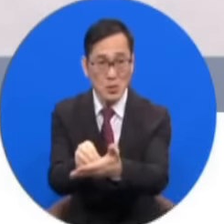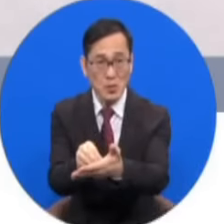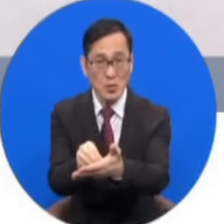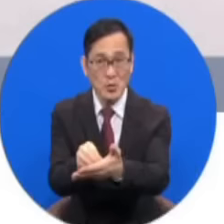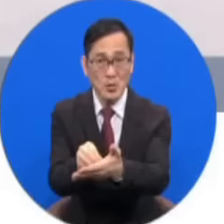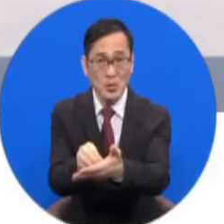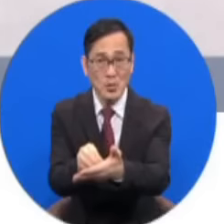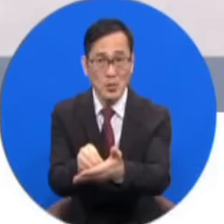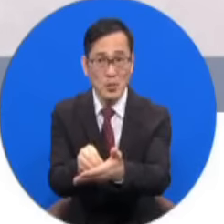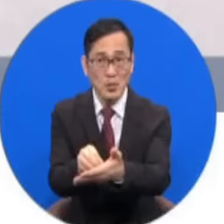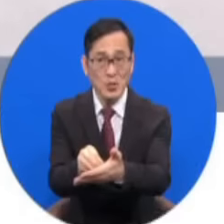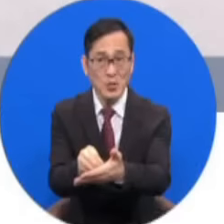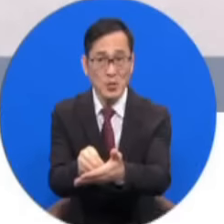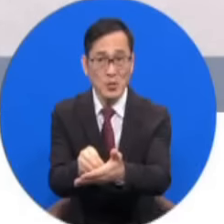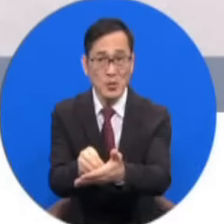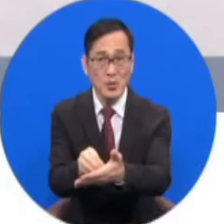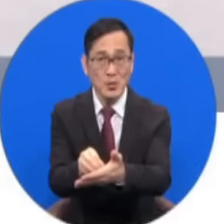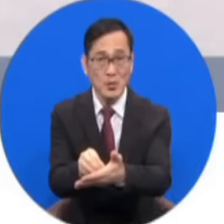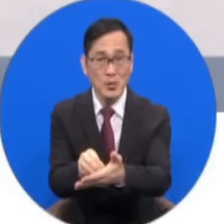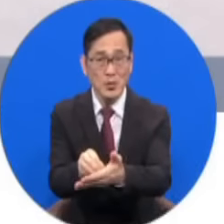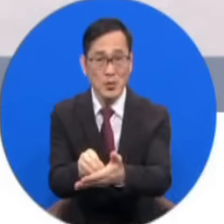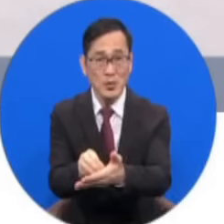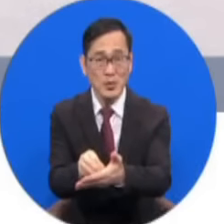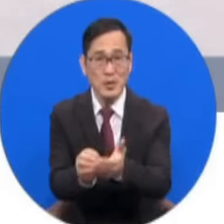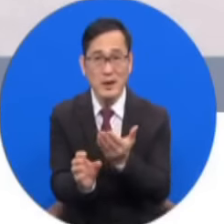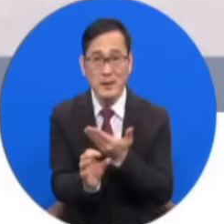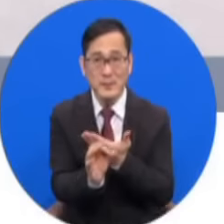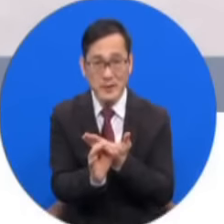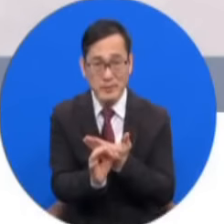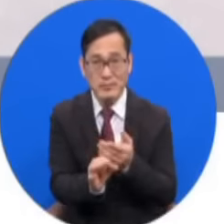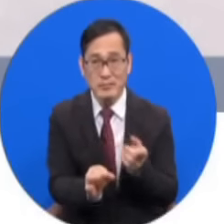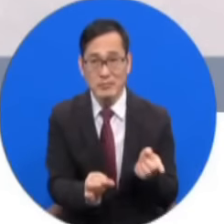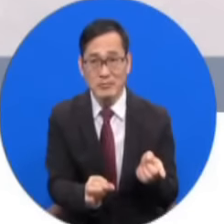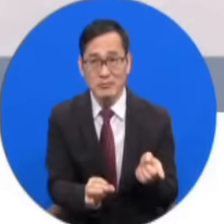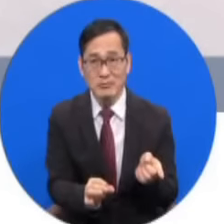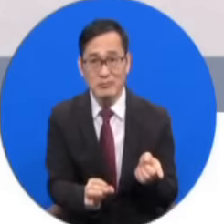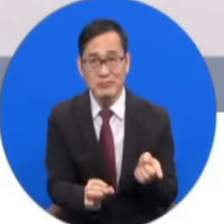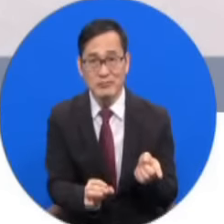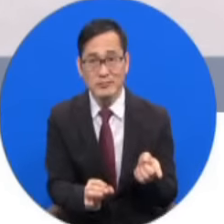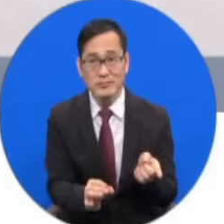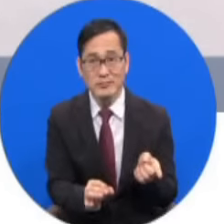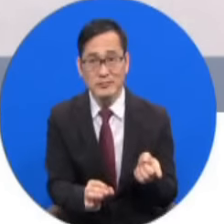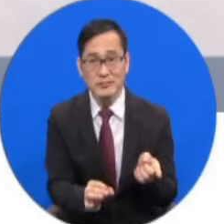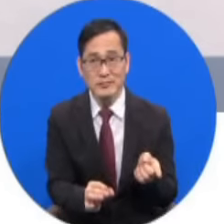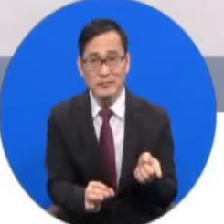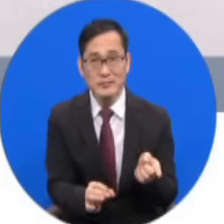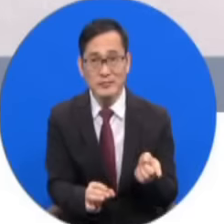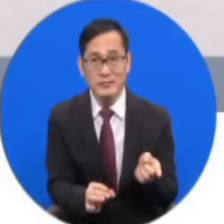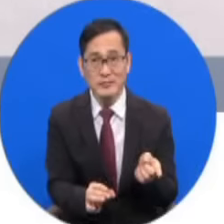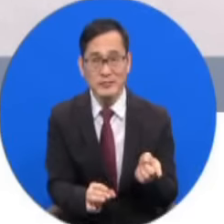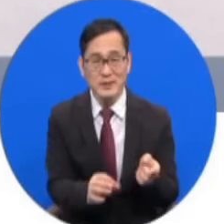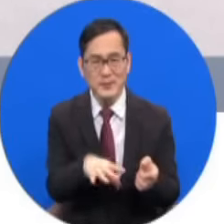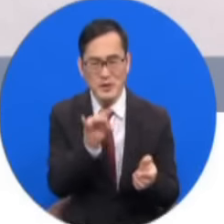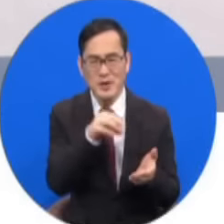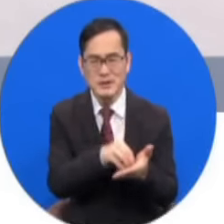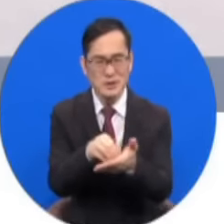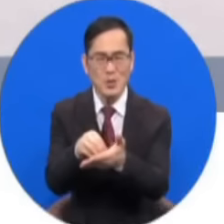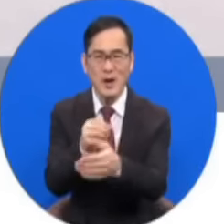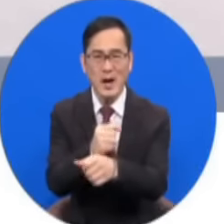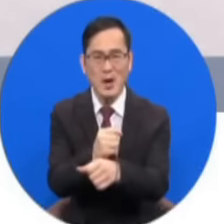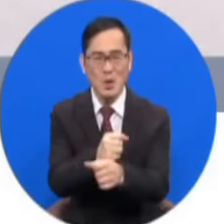의하면이 영업자 지위가 양도 양수 됩니다네 그러니까 20년에 송기인 신부 소유일대 숙박업 등록을 해서